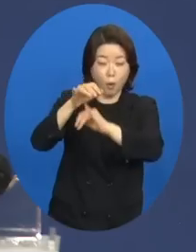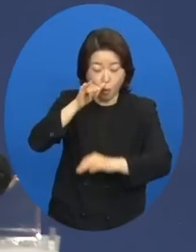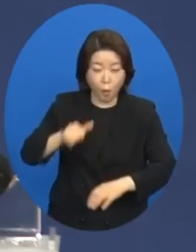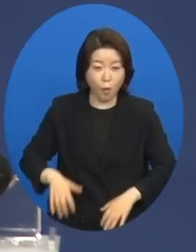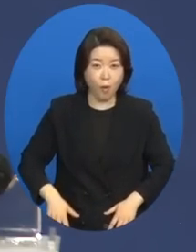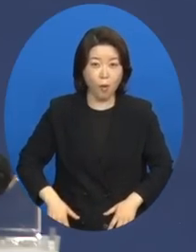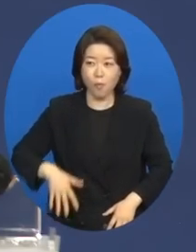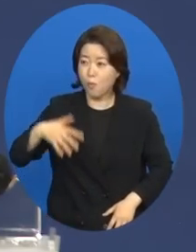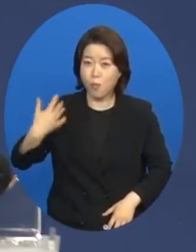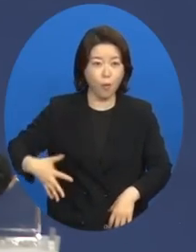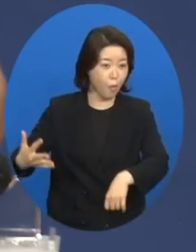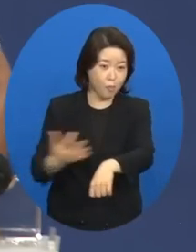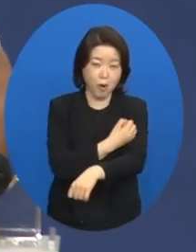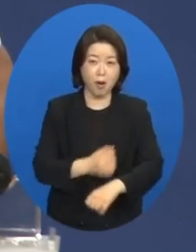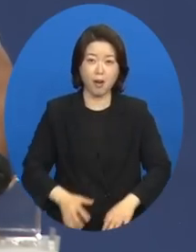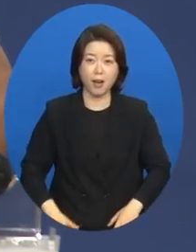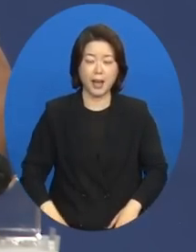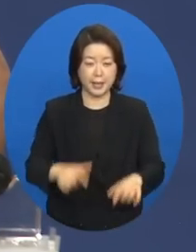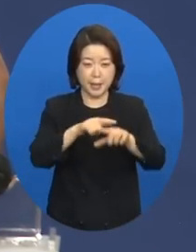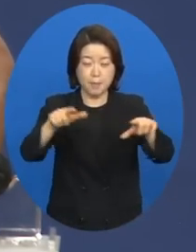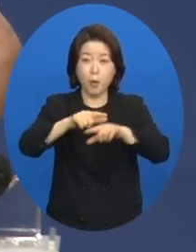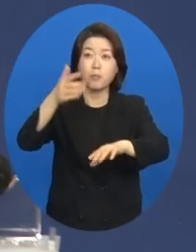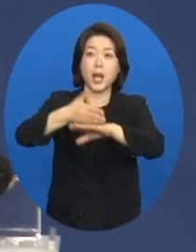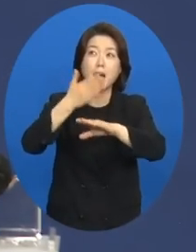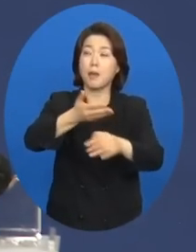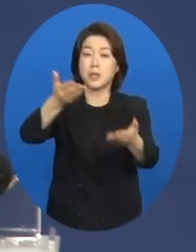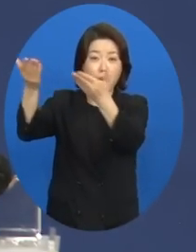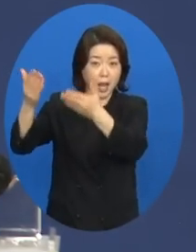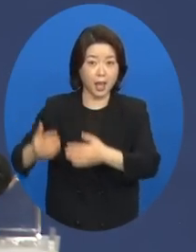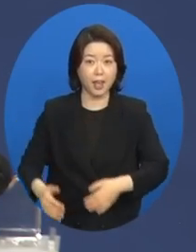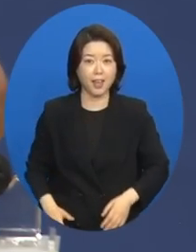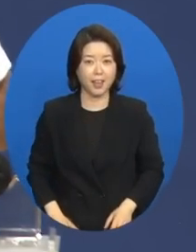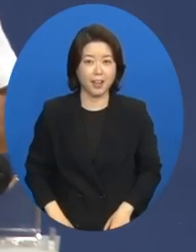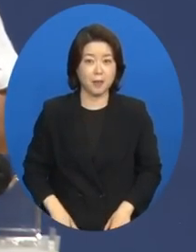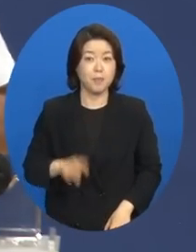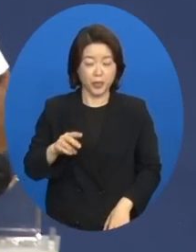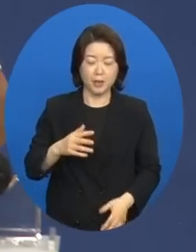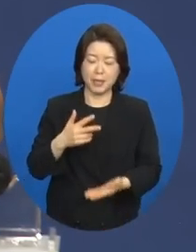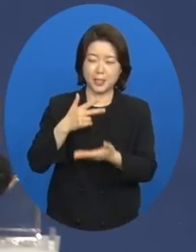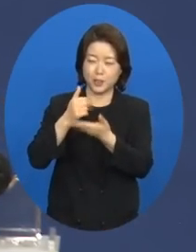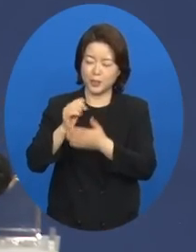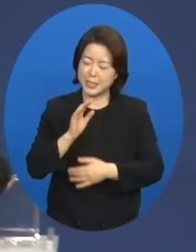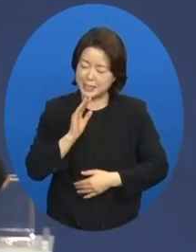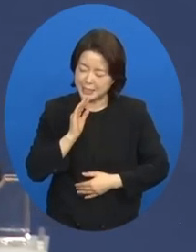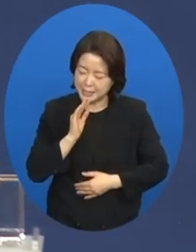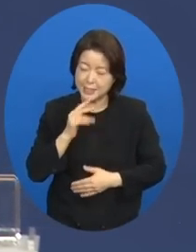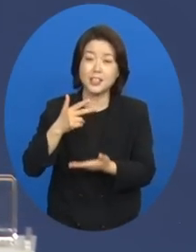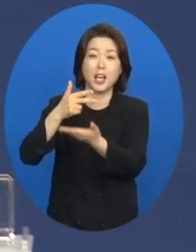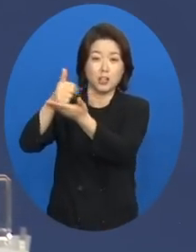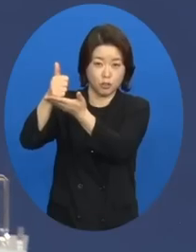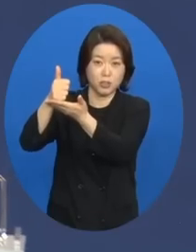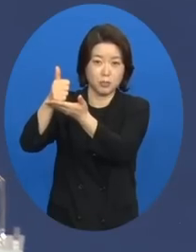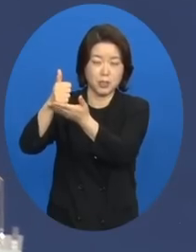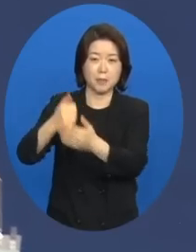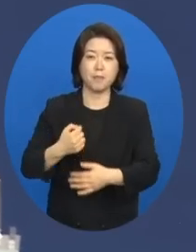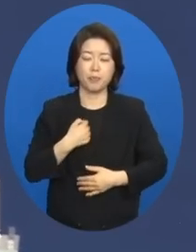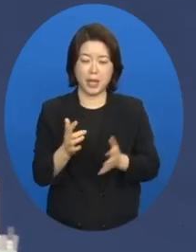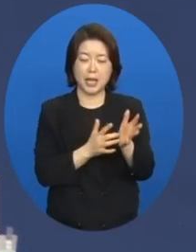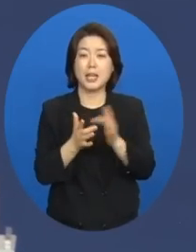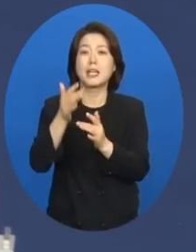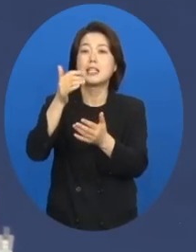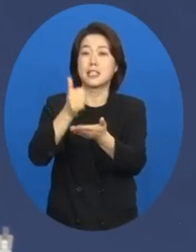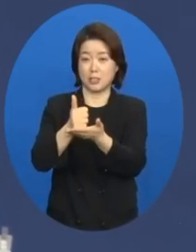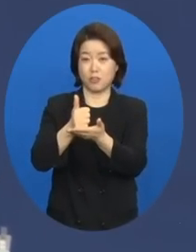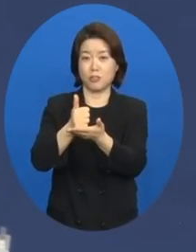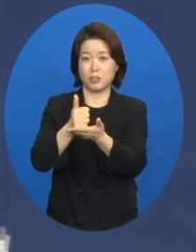어딨냐고. 그리고 범사에 감사하래. 그러니까 주님을 정말 주님을 나의 예수님을